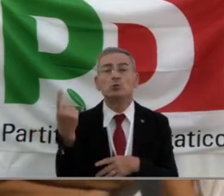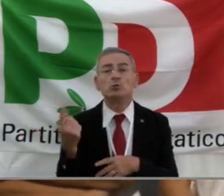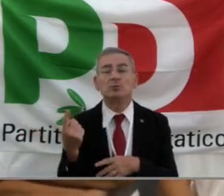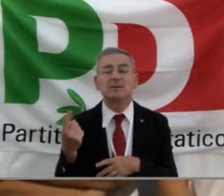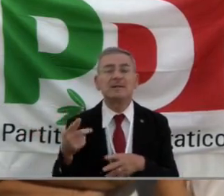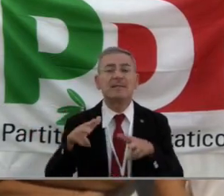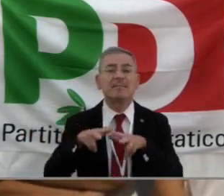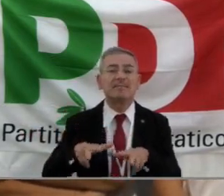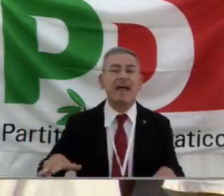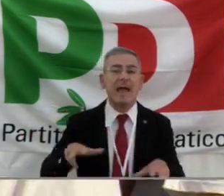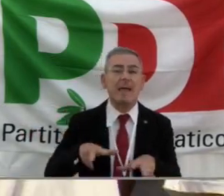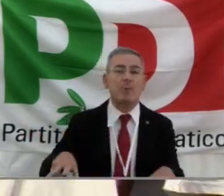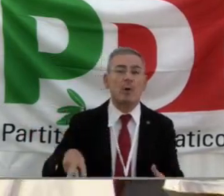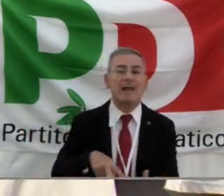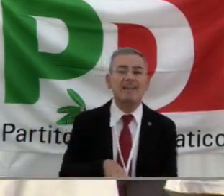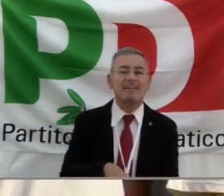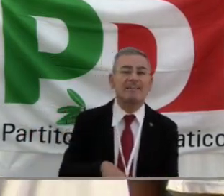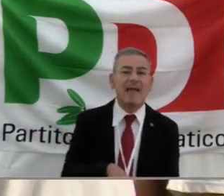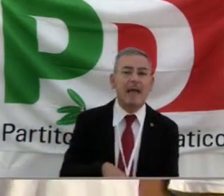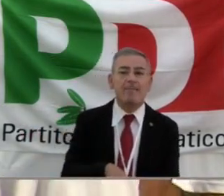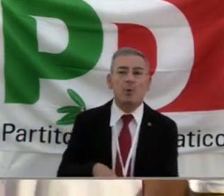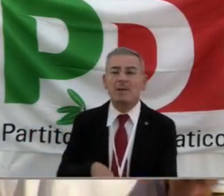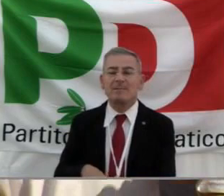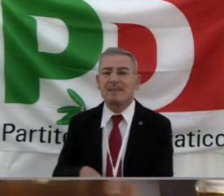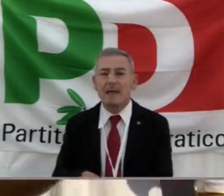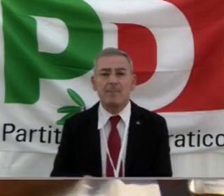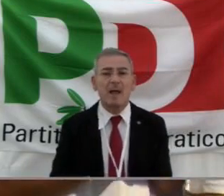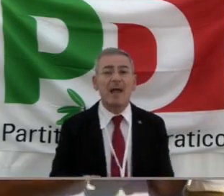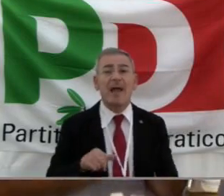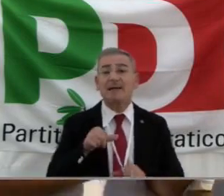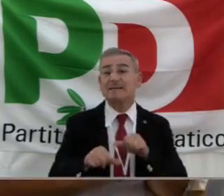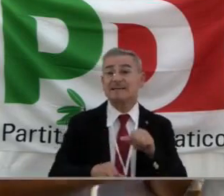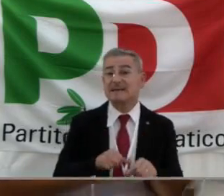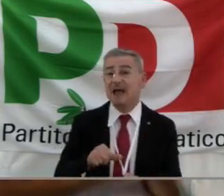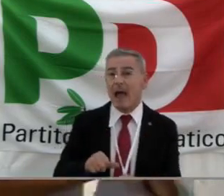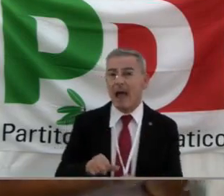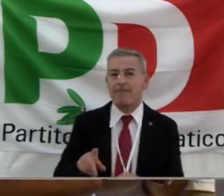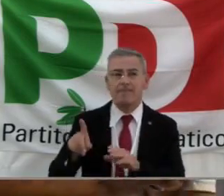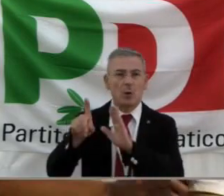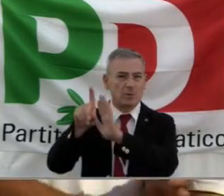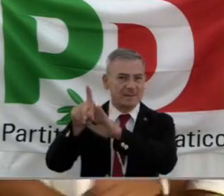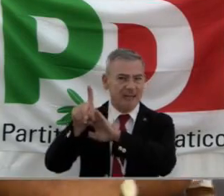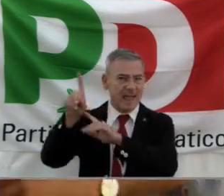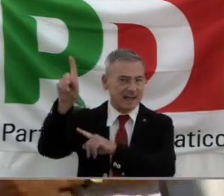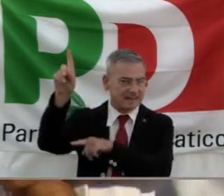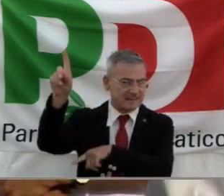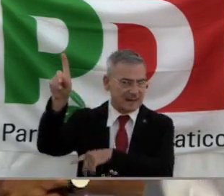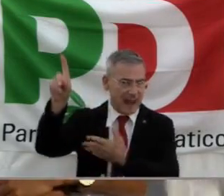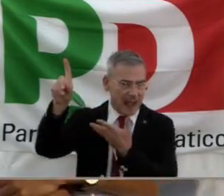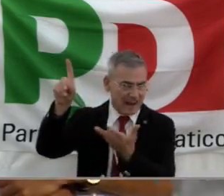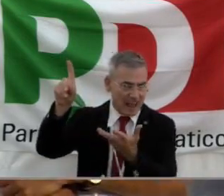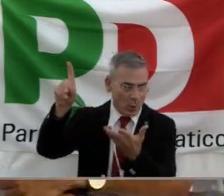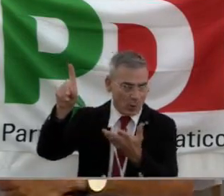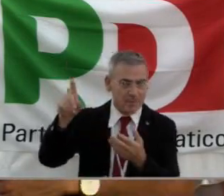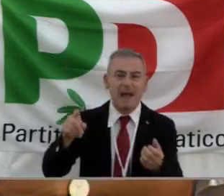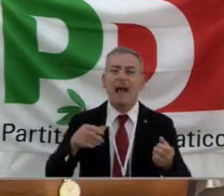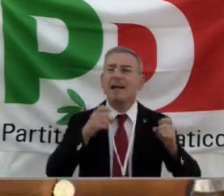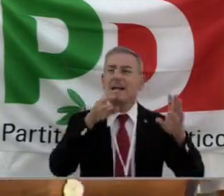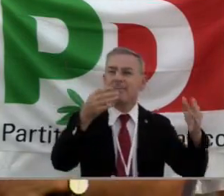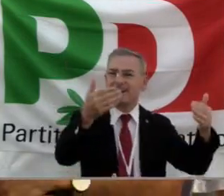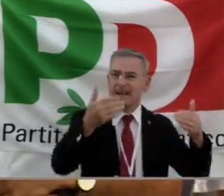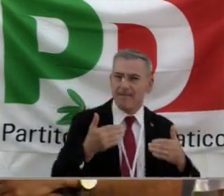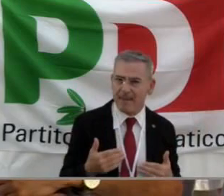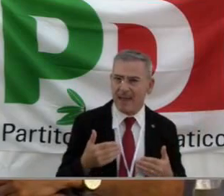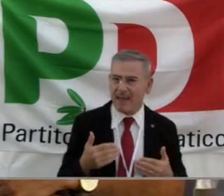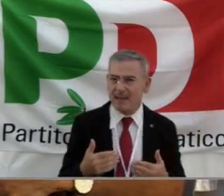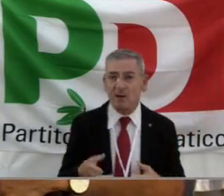deboli. Lo scambio che la destra sta cercando di raccontare, meno libertà, più sicurezza,